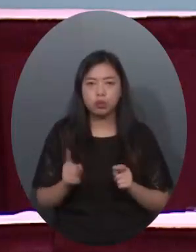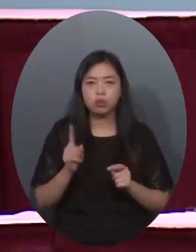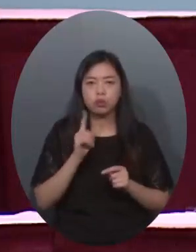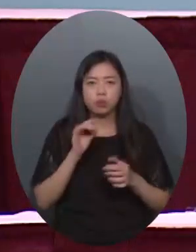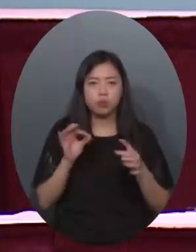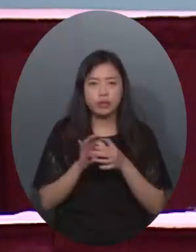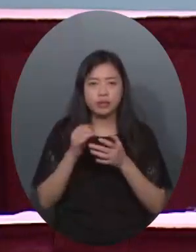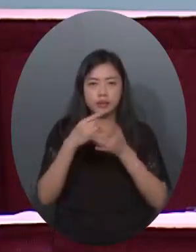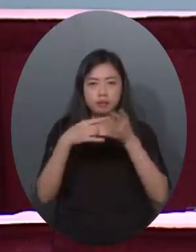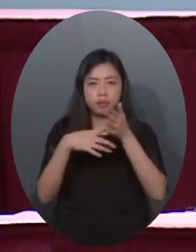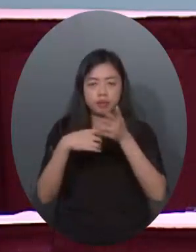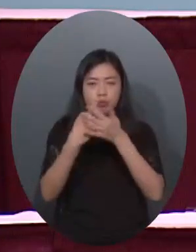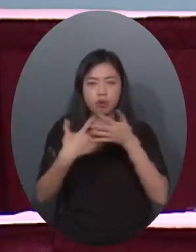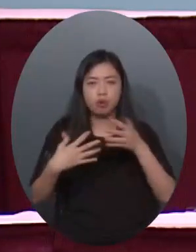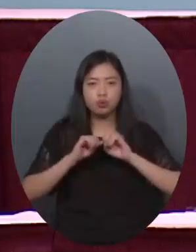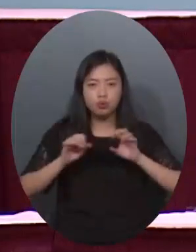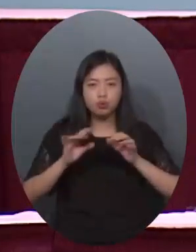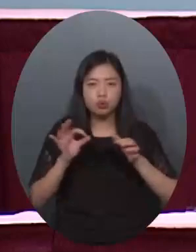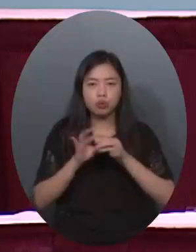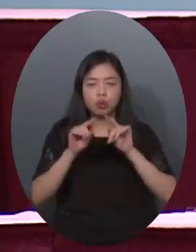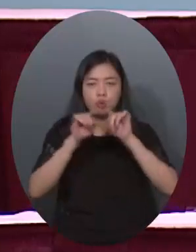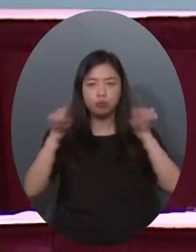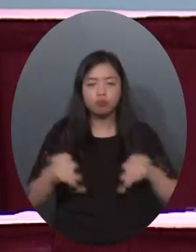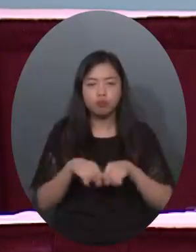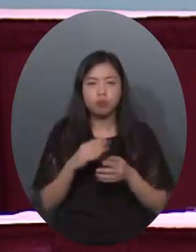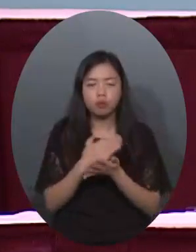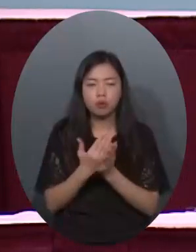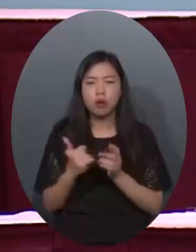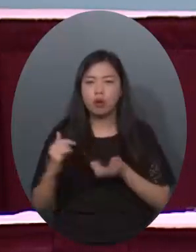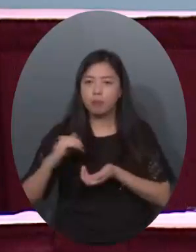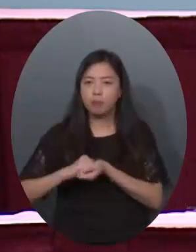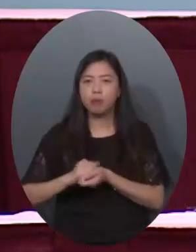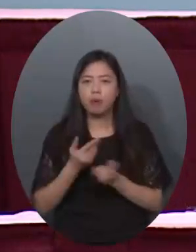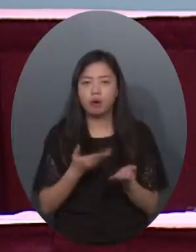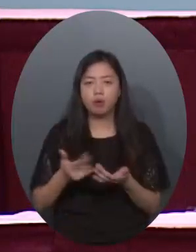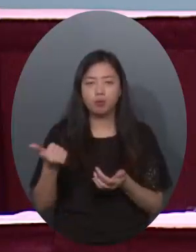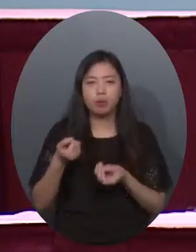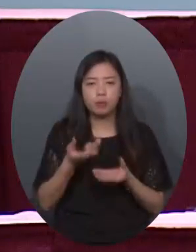的服務，為顧客及商業夥伴提供增值服務。